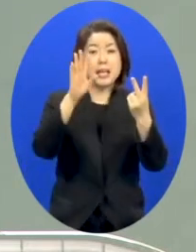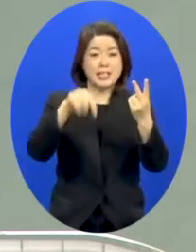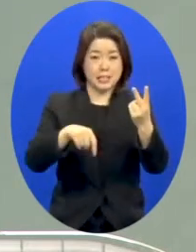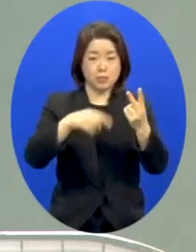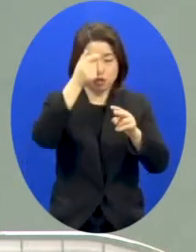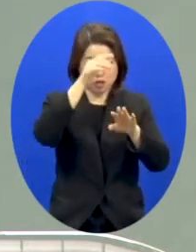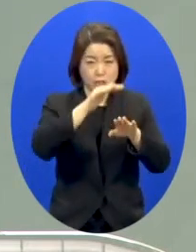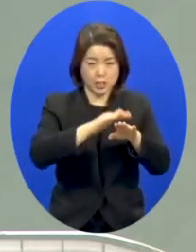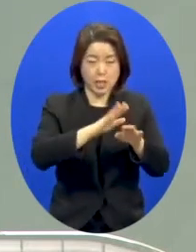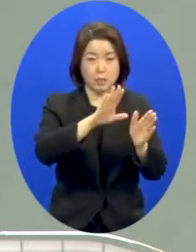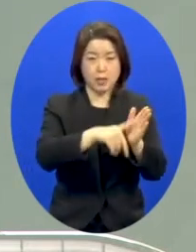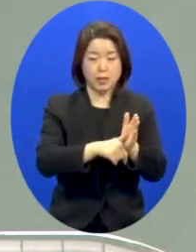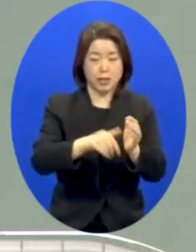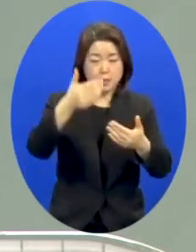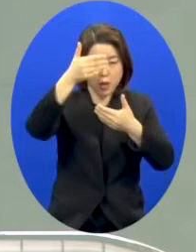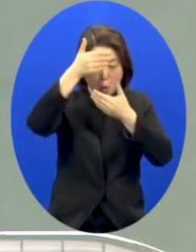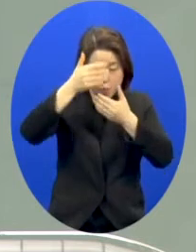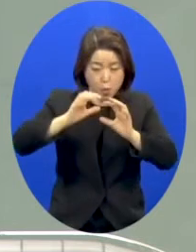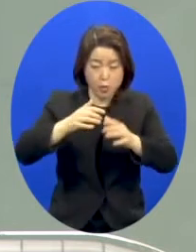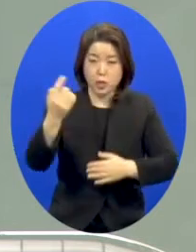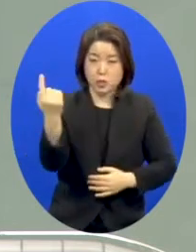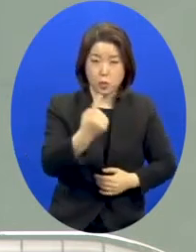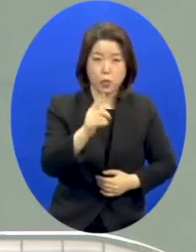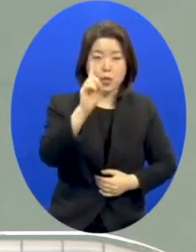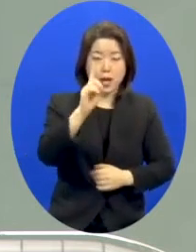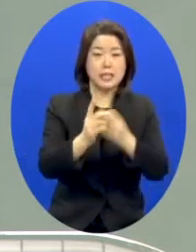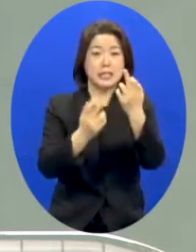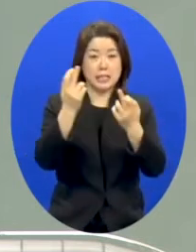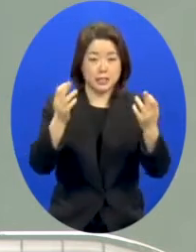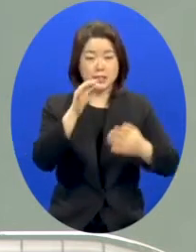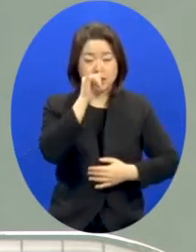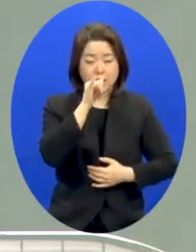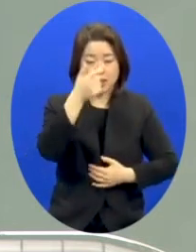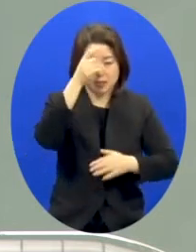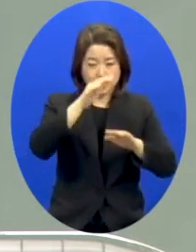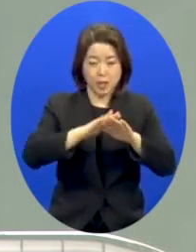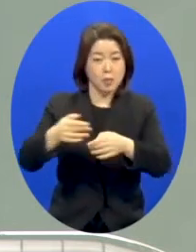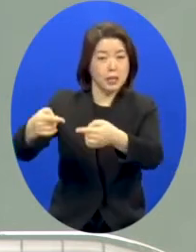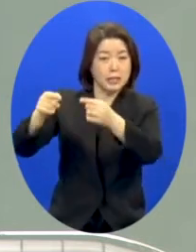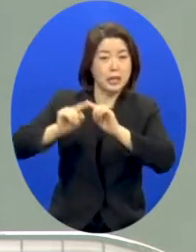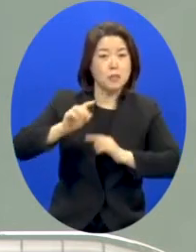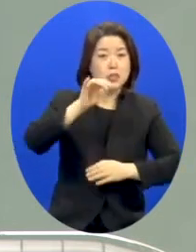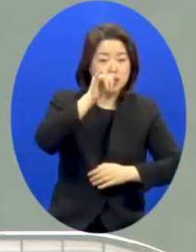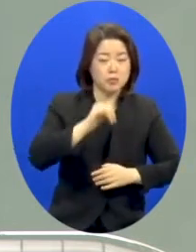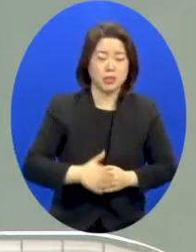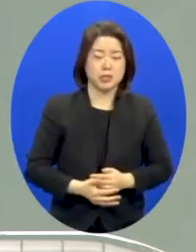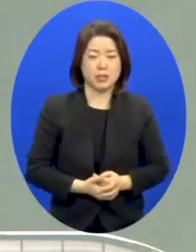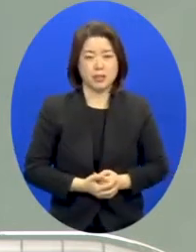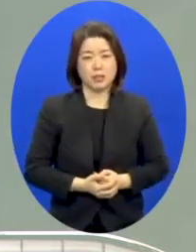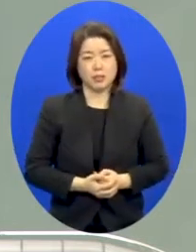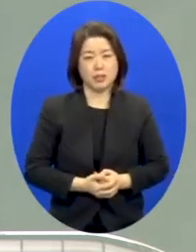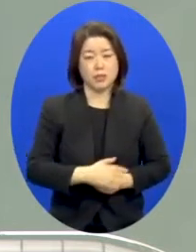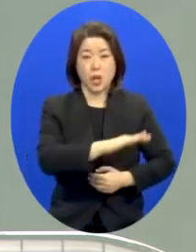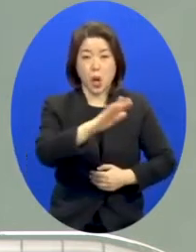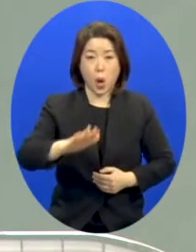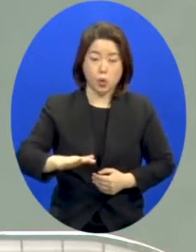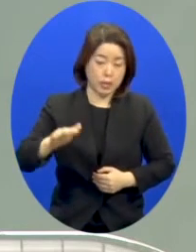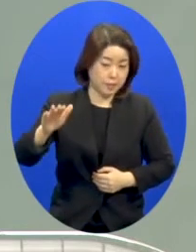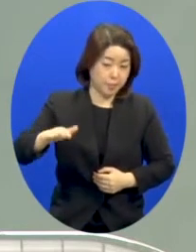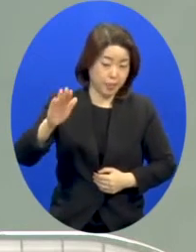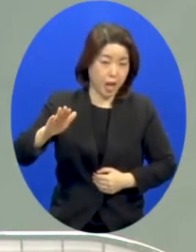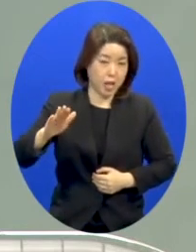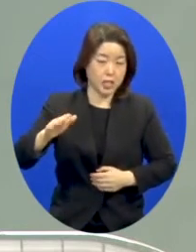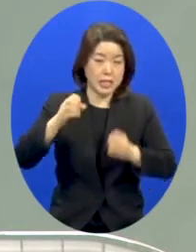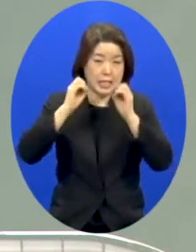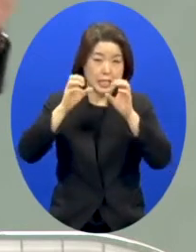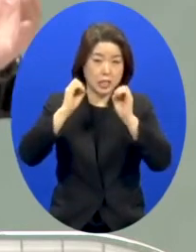모로코에서 온 한 형제가 예배에 참석했습니다 그런 우리 한국 어린이 전도 옆에